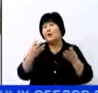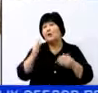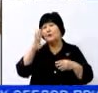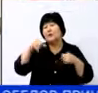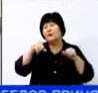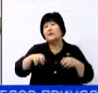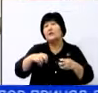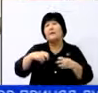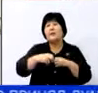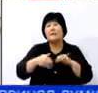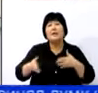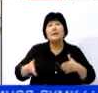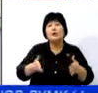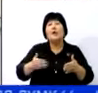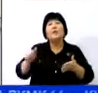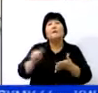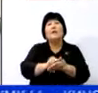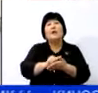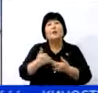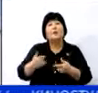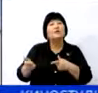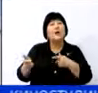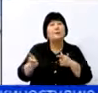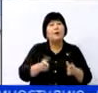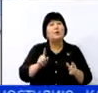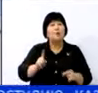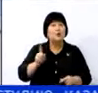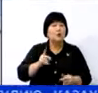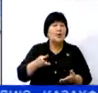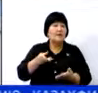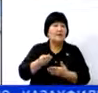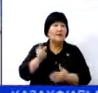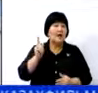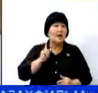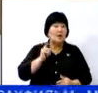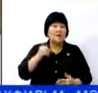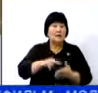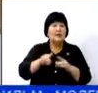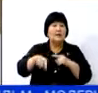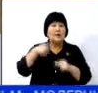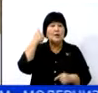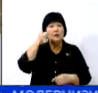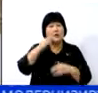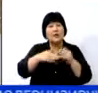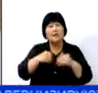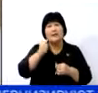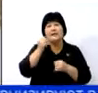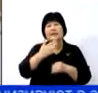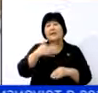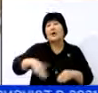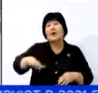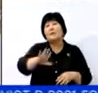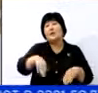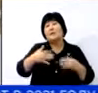и проблема дорог. Проектно-сметная документация уже подготовлена, ждут финансирования. В планах на следующий год строительство центральной площади